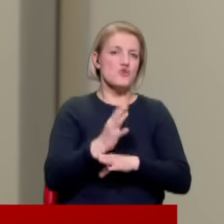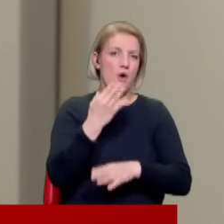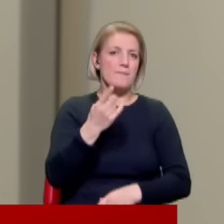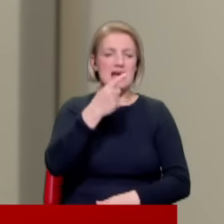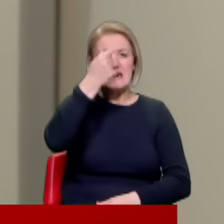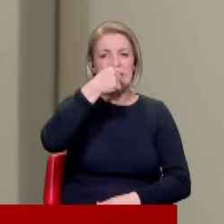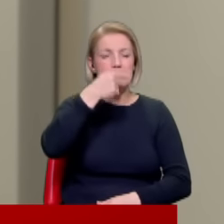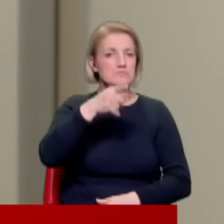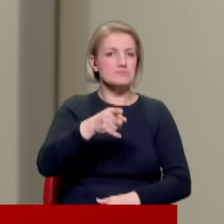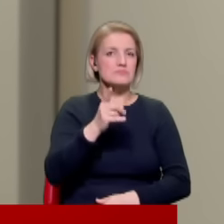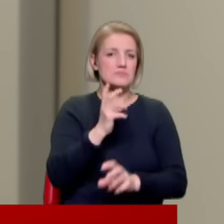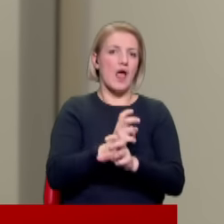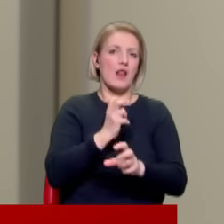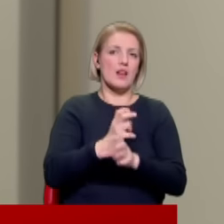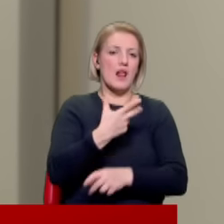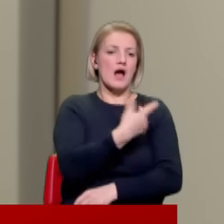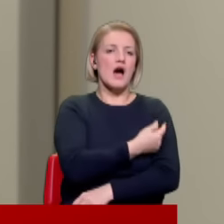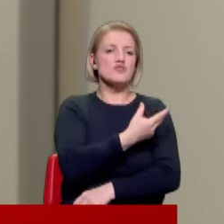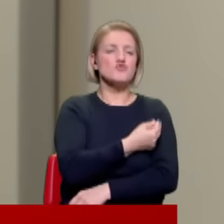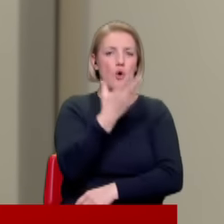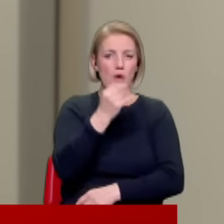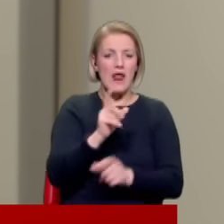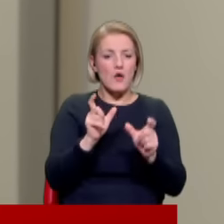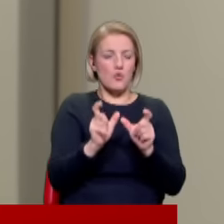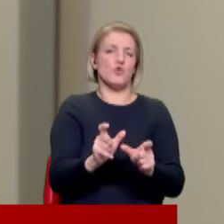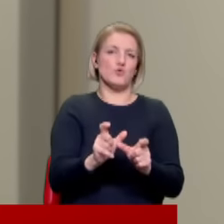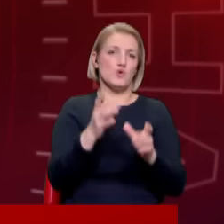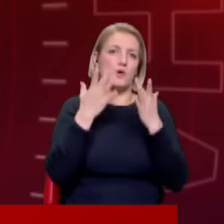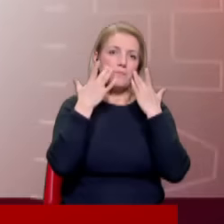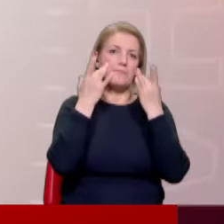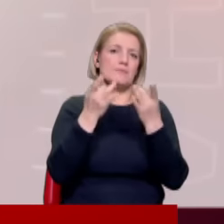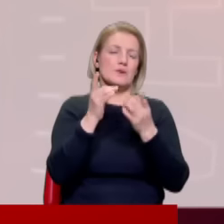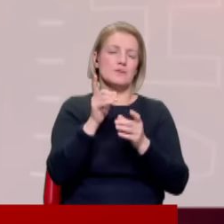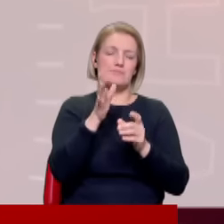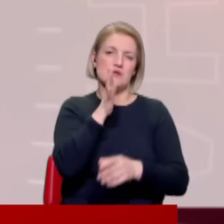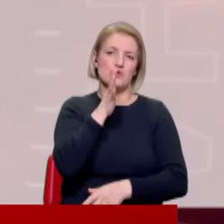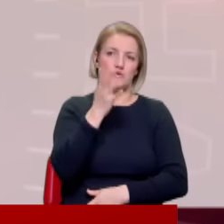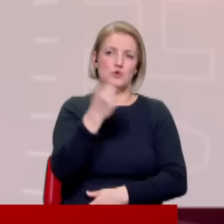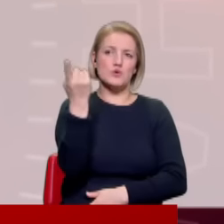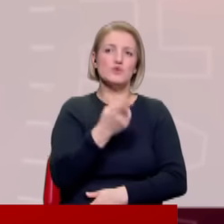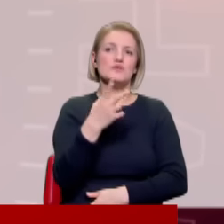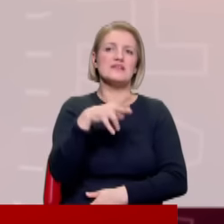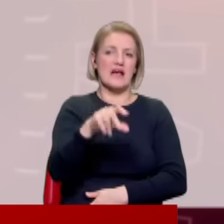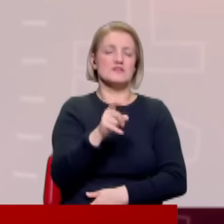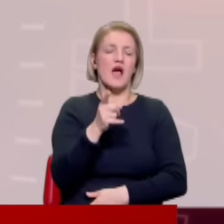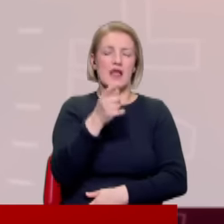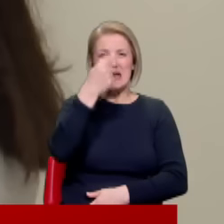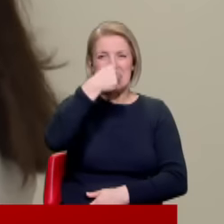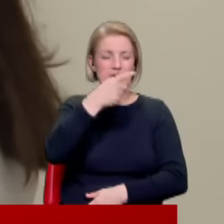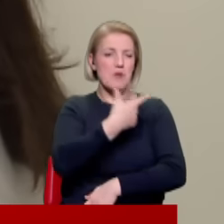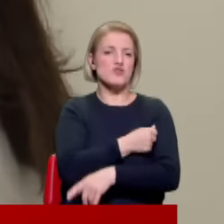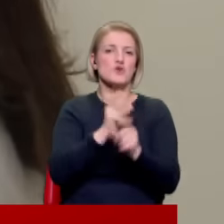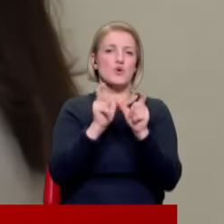hastalıktır. Aşı olanların korunduğunu çok açık net olarak biliyoruz, görüyoruz. %80'e varan oranda koruyor grip